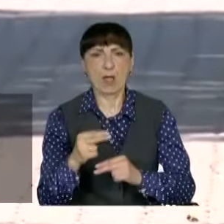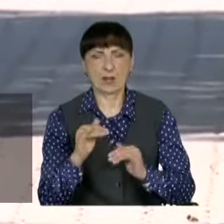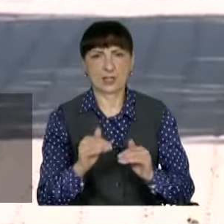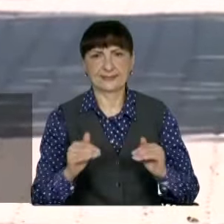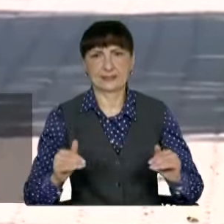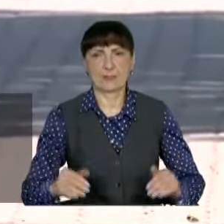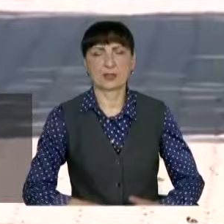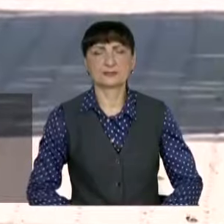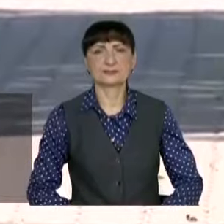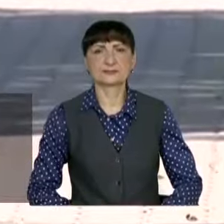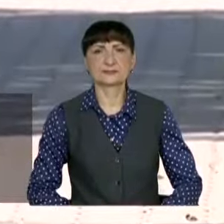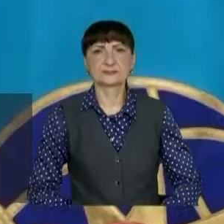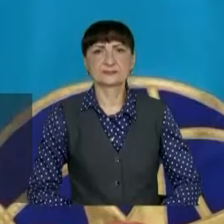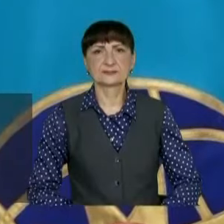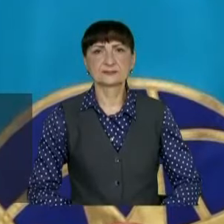бдительными.